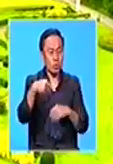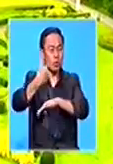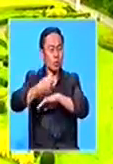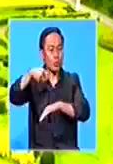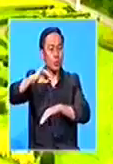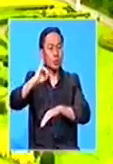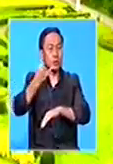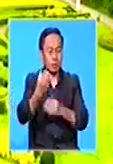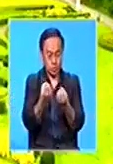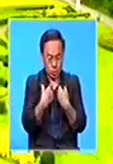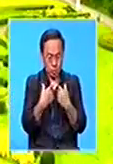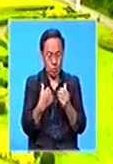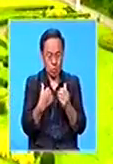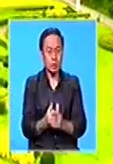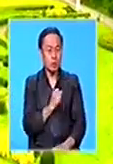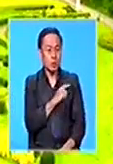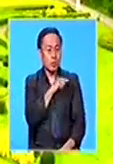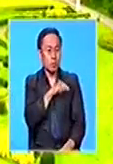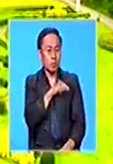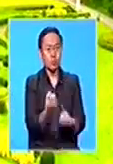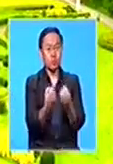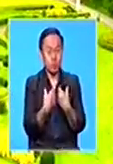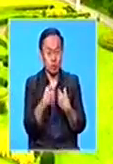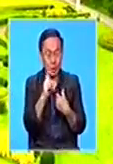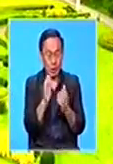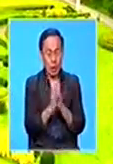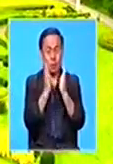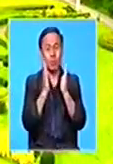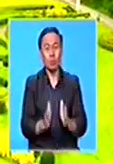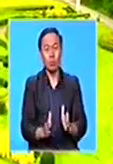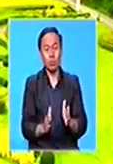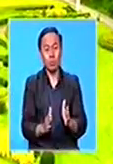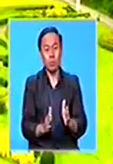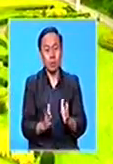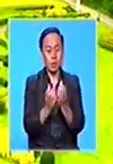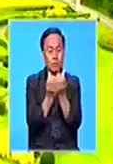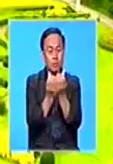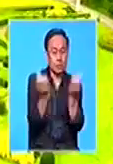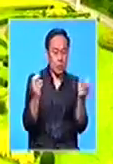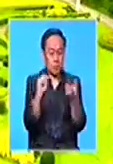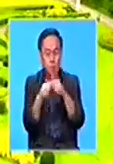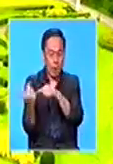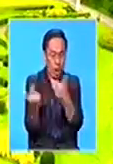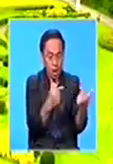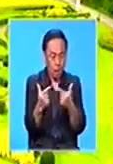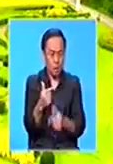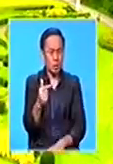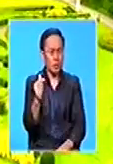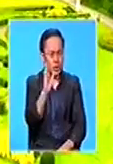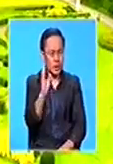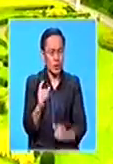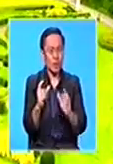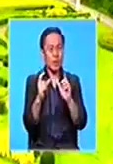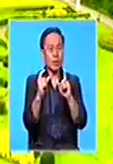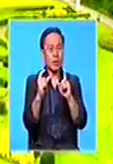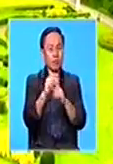ความสงบในสังคมพระพุทธเจ้าคงไม่ต้องการสอนให้อะไรเอาพระธรรมมาทำให้เกิดขอแย้งนะครับวินัย